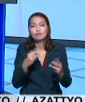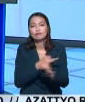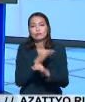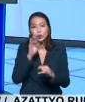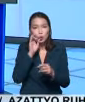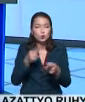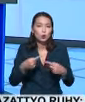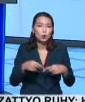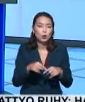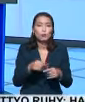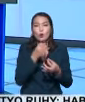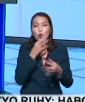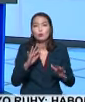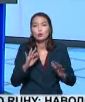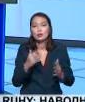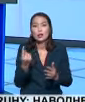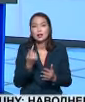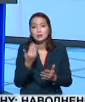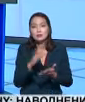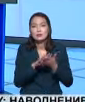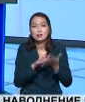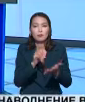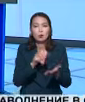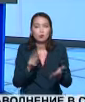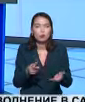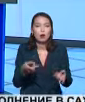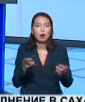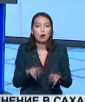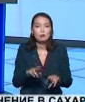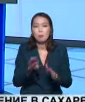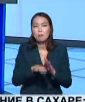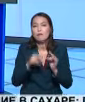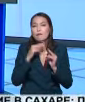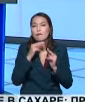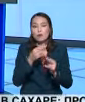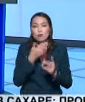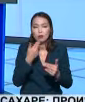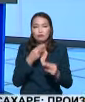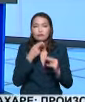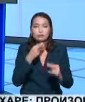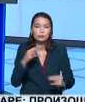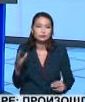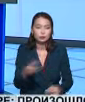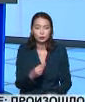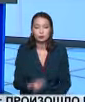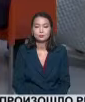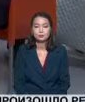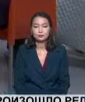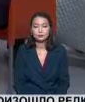госорганами. В любом случае, ни одно из заявлений людей не осталось без внимания. Наргиза Такижанова расскажет подробнее.